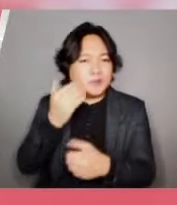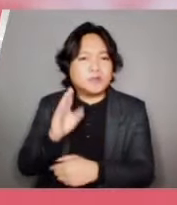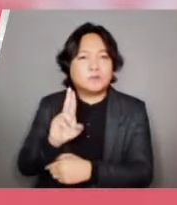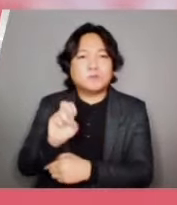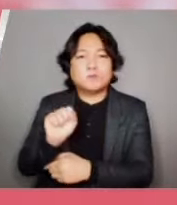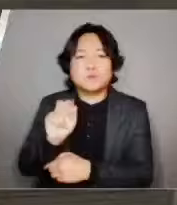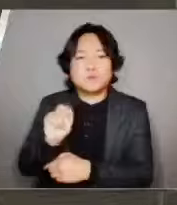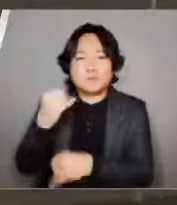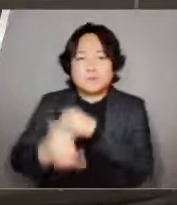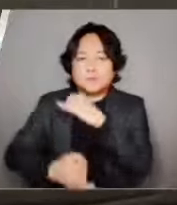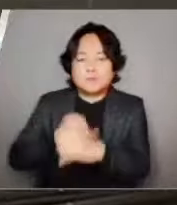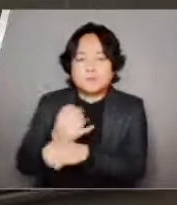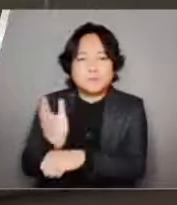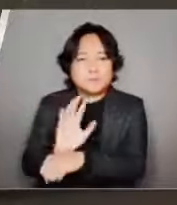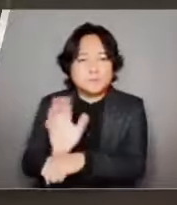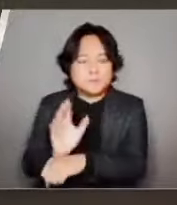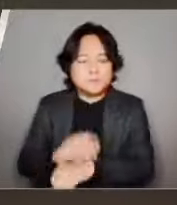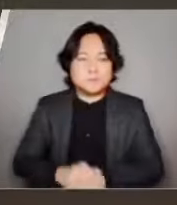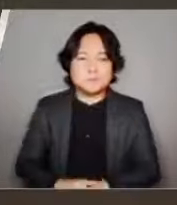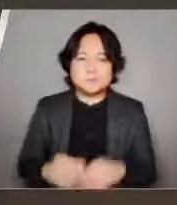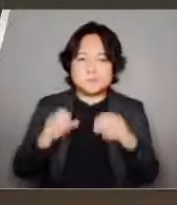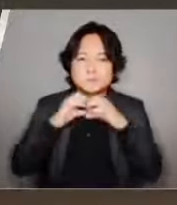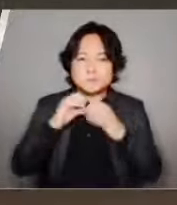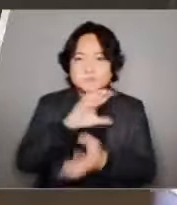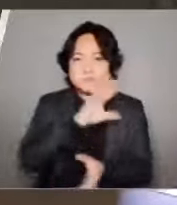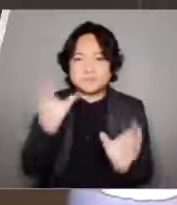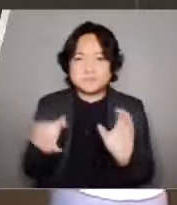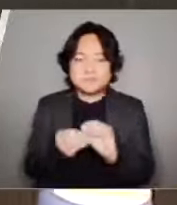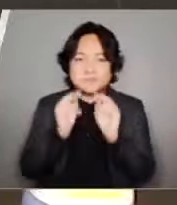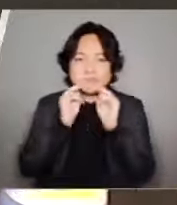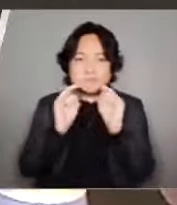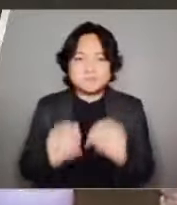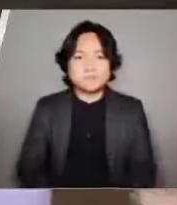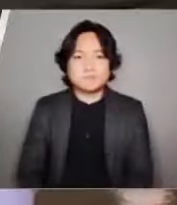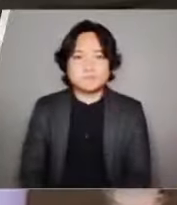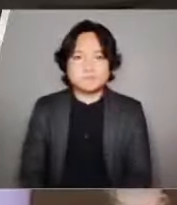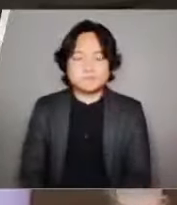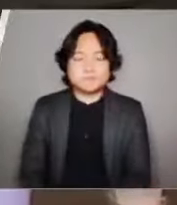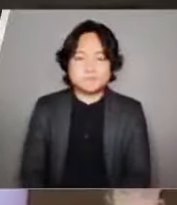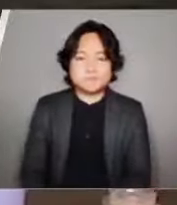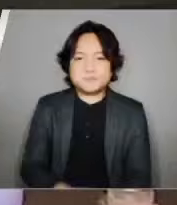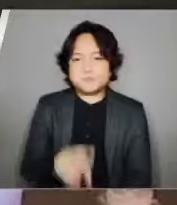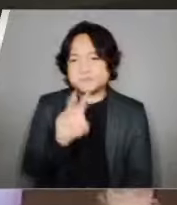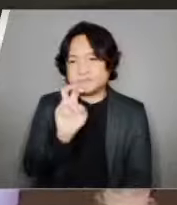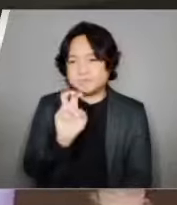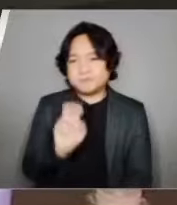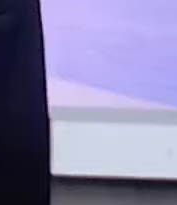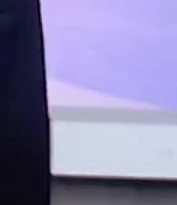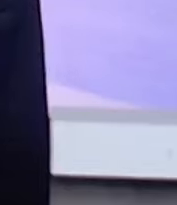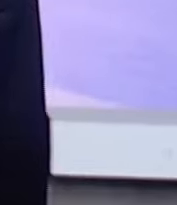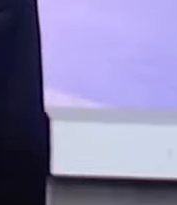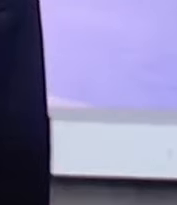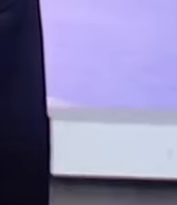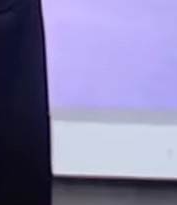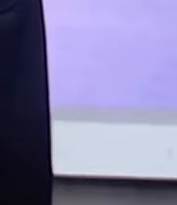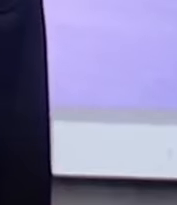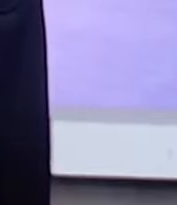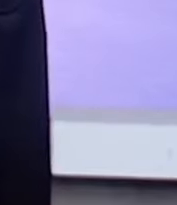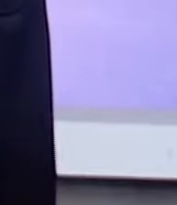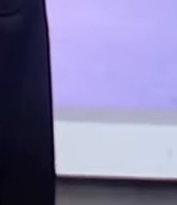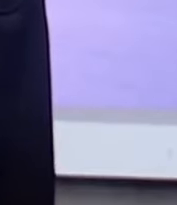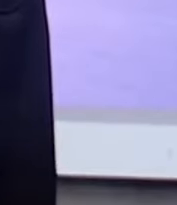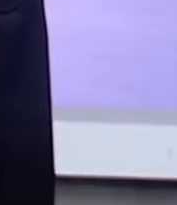Film Festival. Para sa GMA Integrated News, Aubrey Karampel ang inyong saksi. Mga